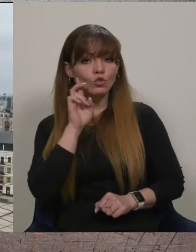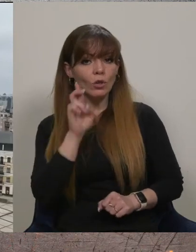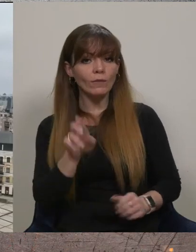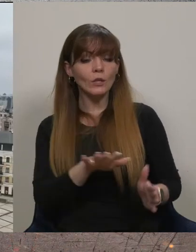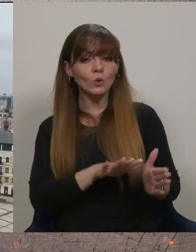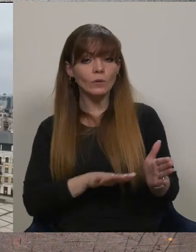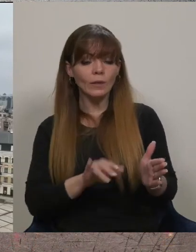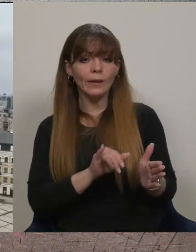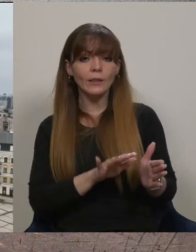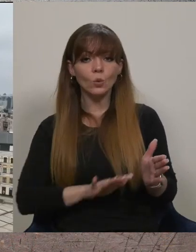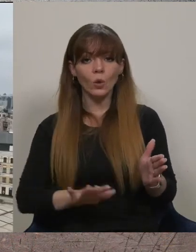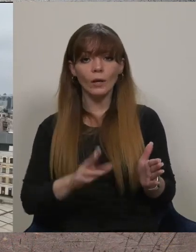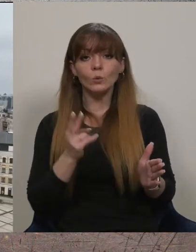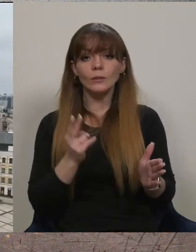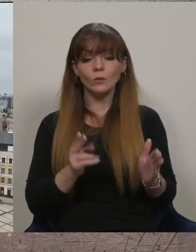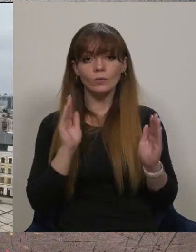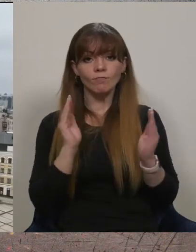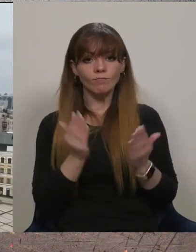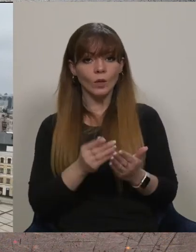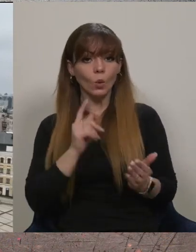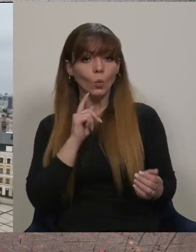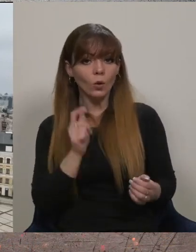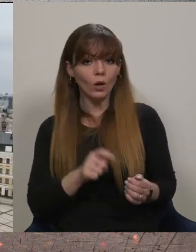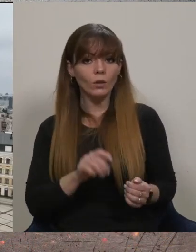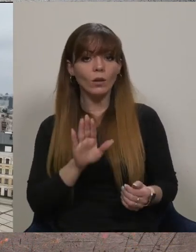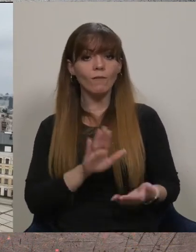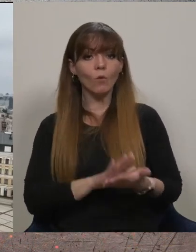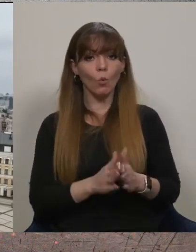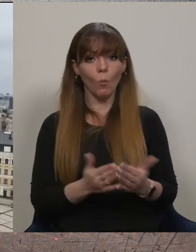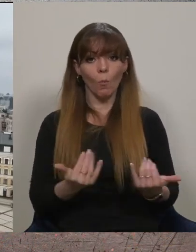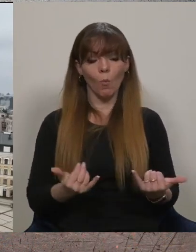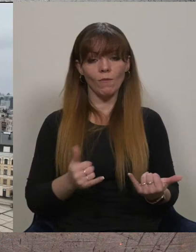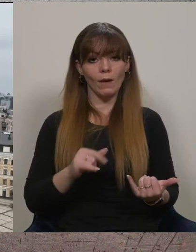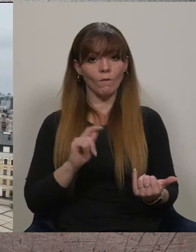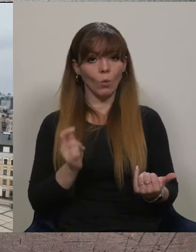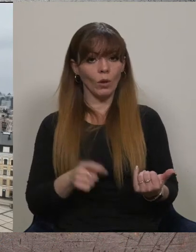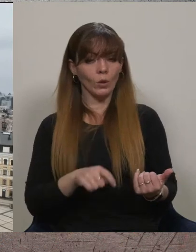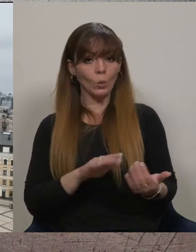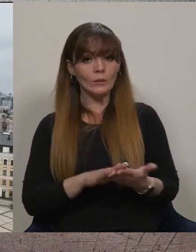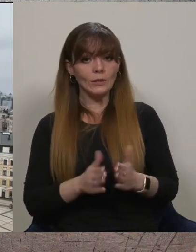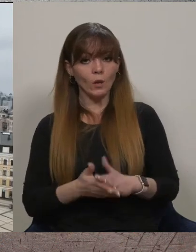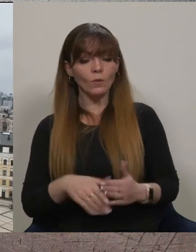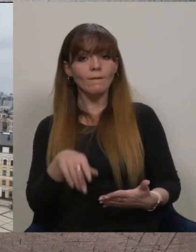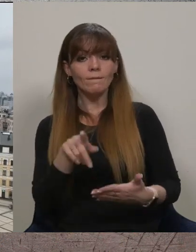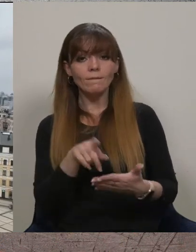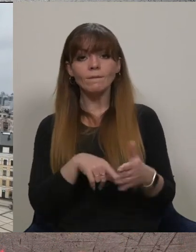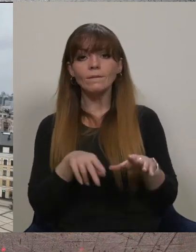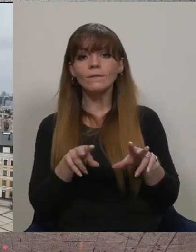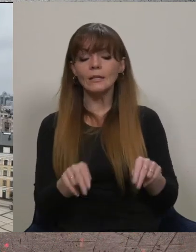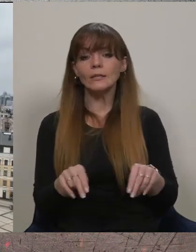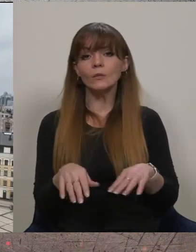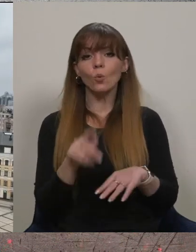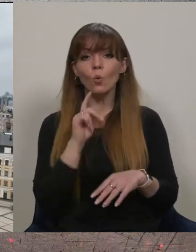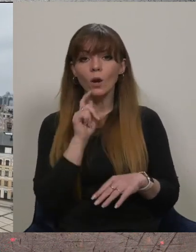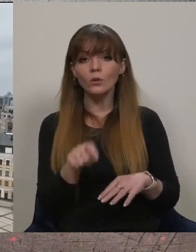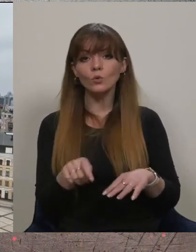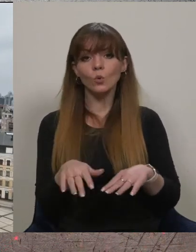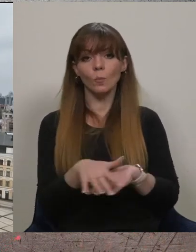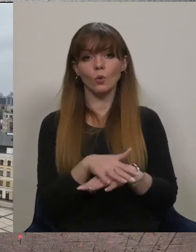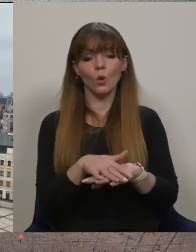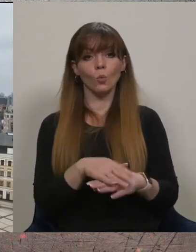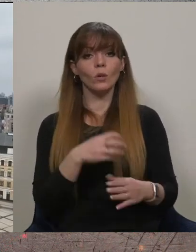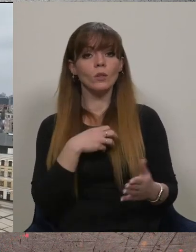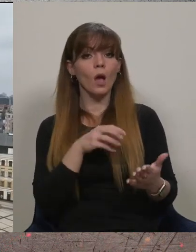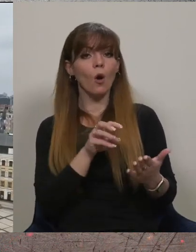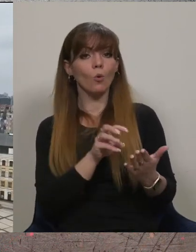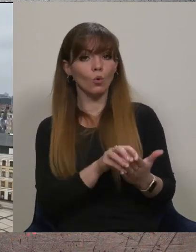та територіальної цілісності України в умовах воєнного стану, вірність українському народові